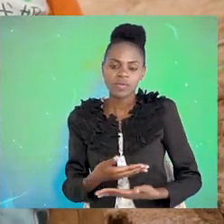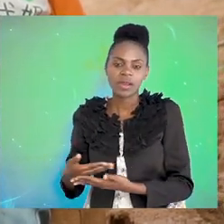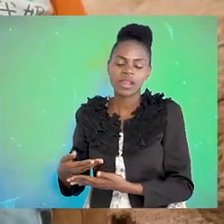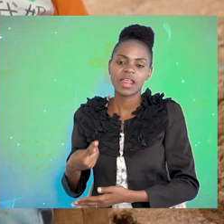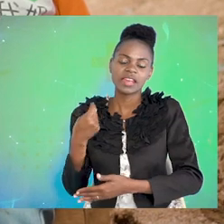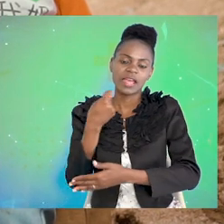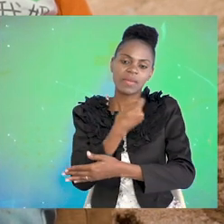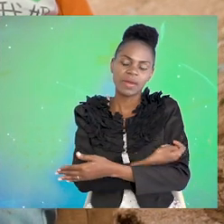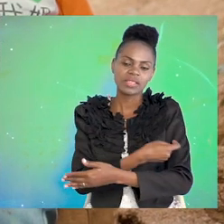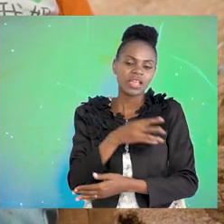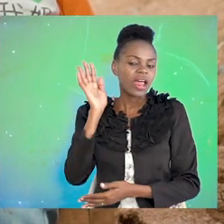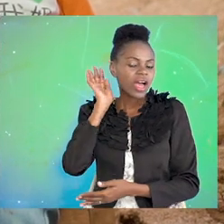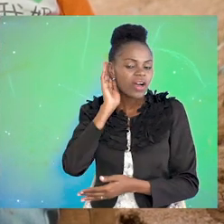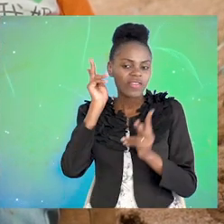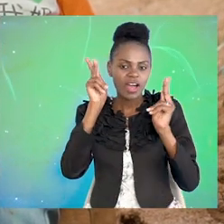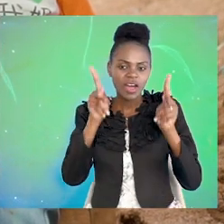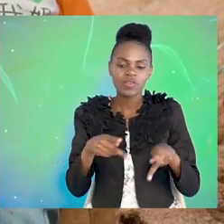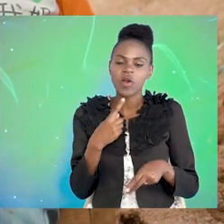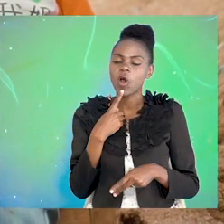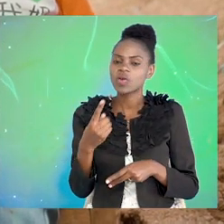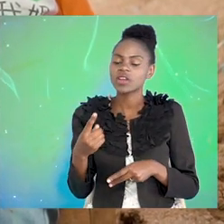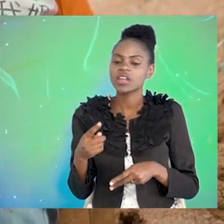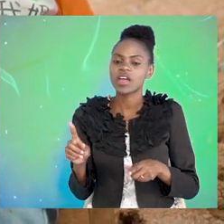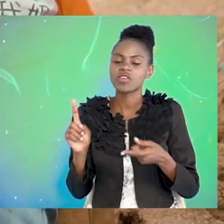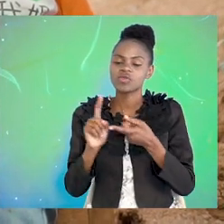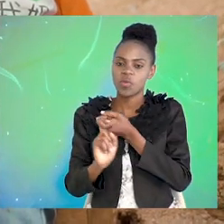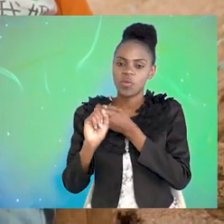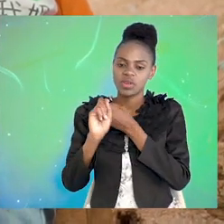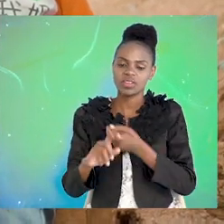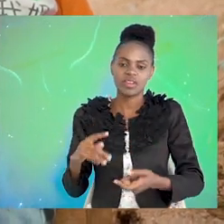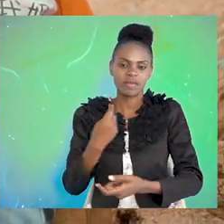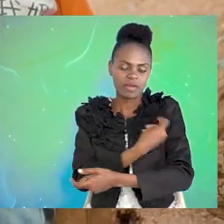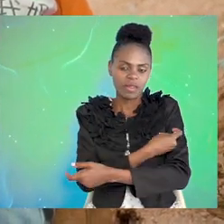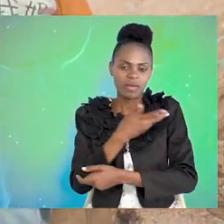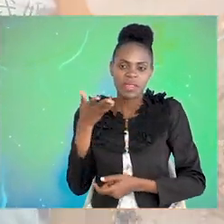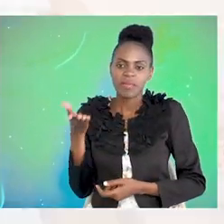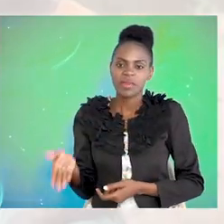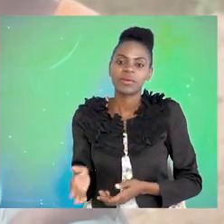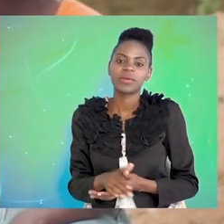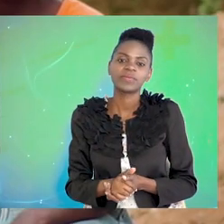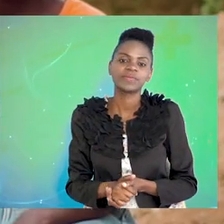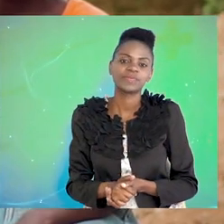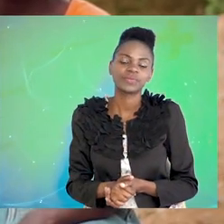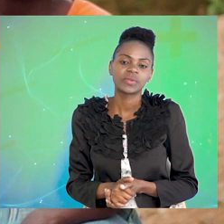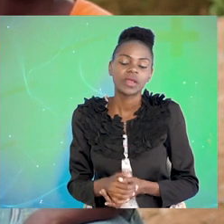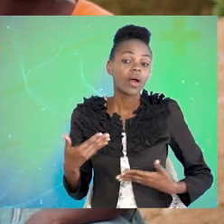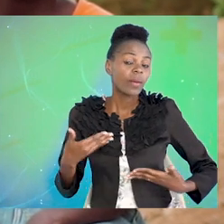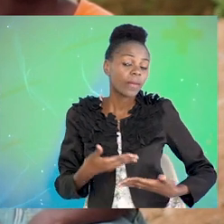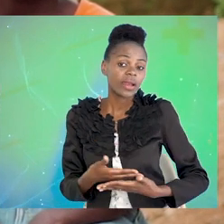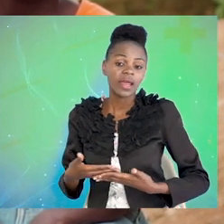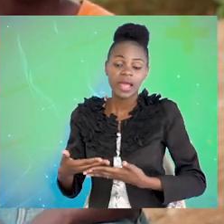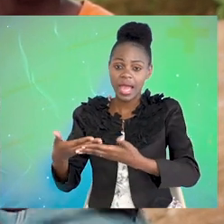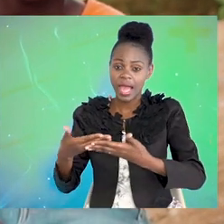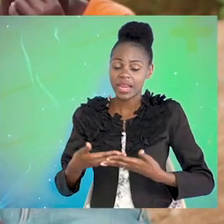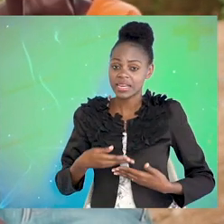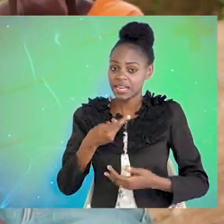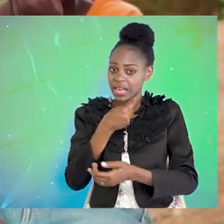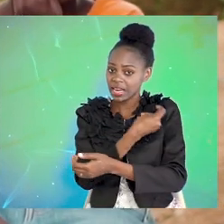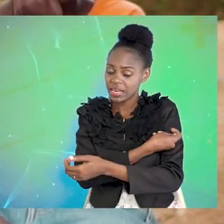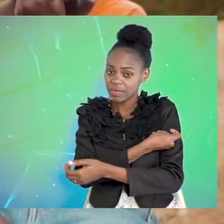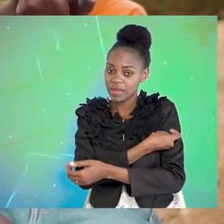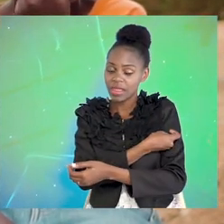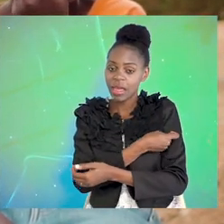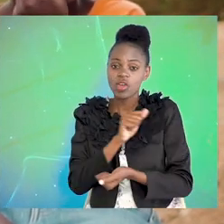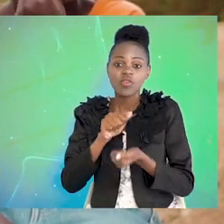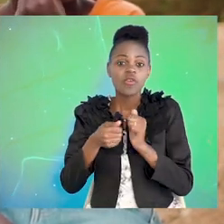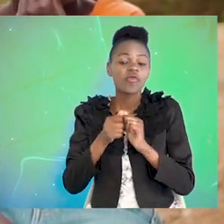tinamba itsaso titava anthu akulengeza zokhozana ndi katemera amene yuyo mwana yatandira katemera wataifodi